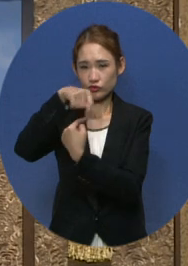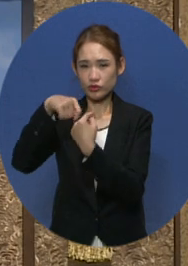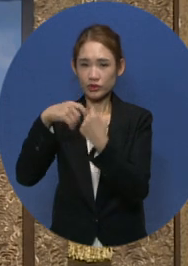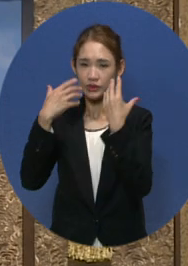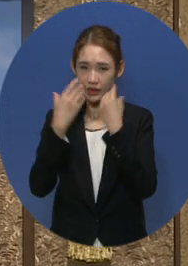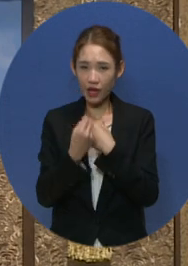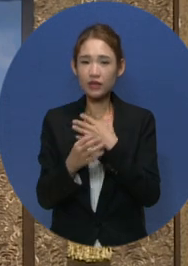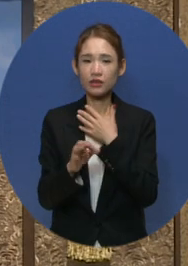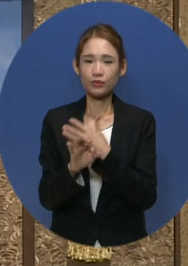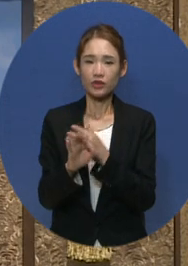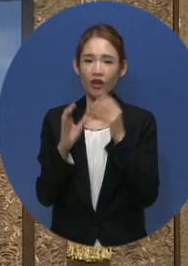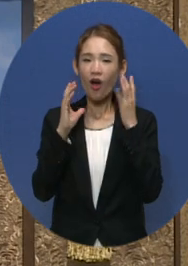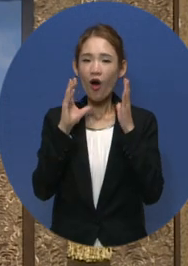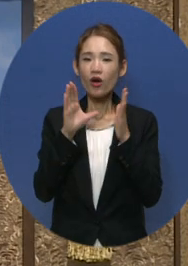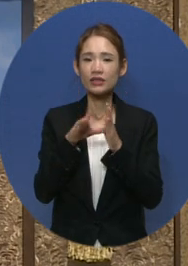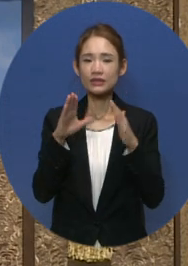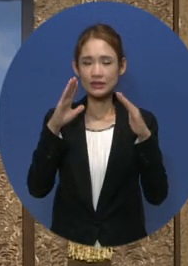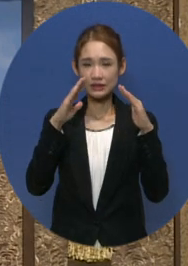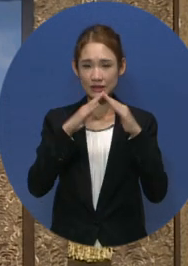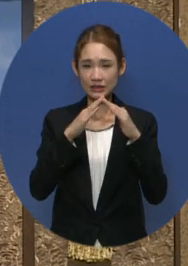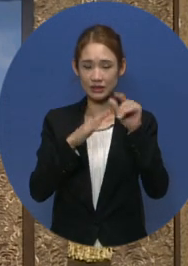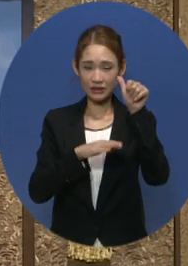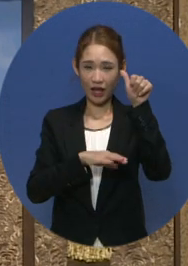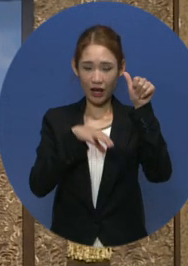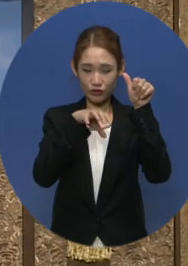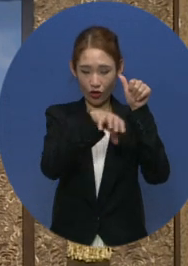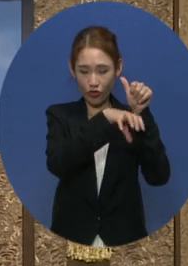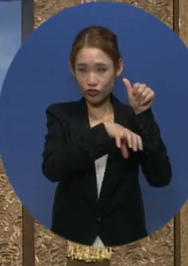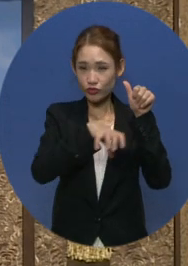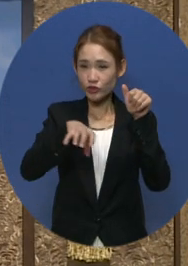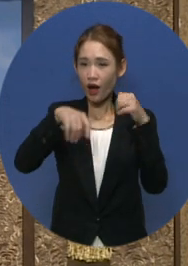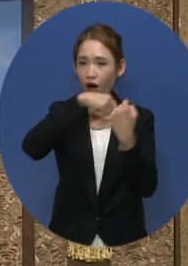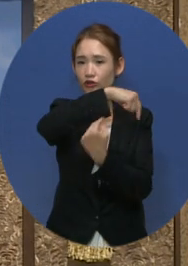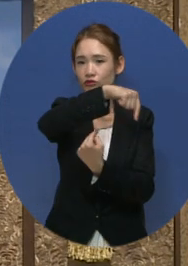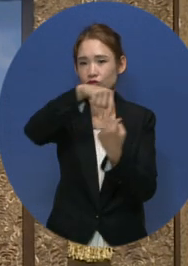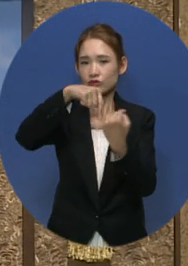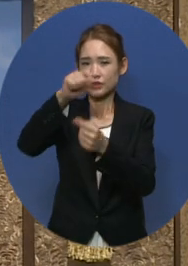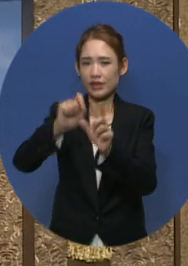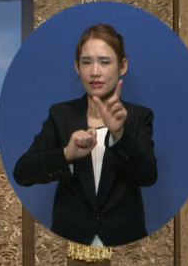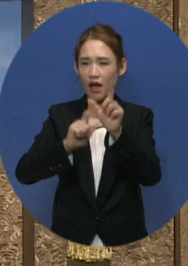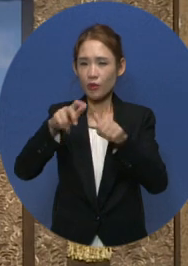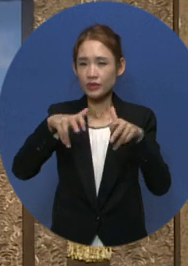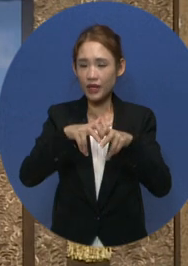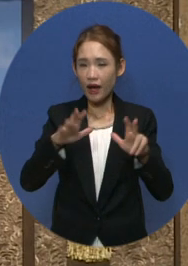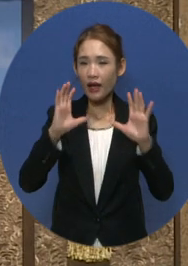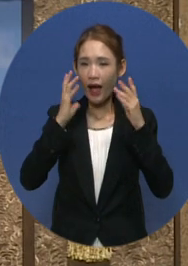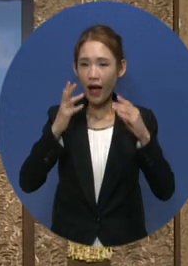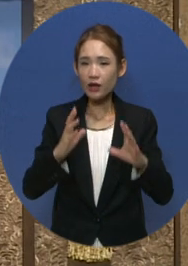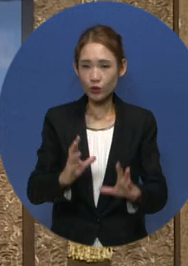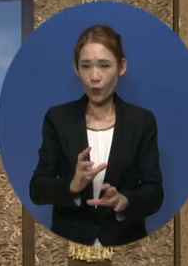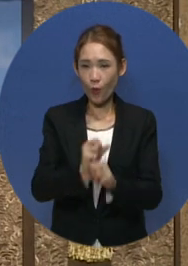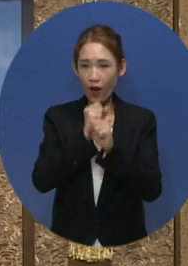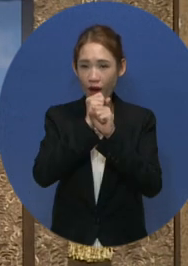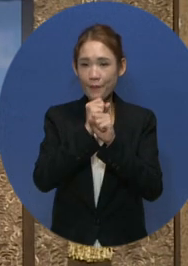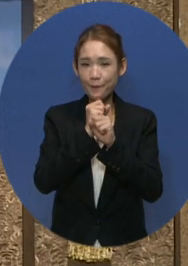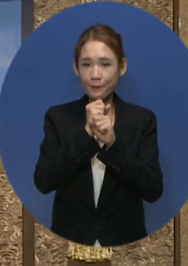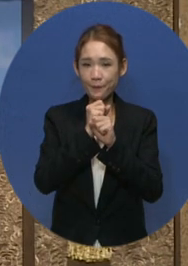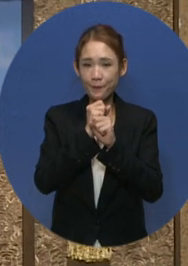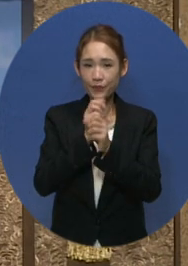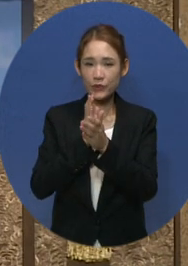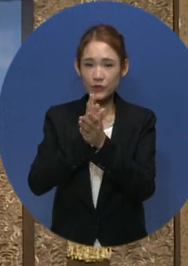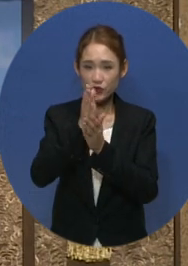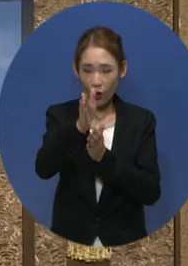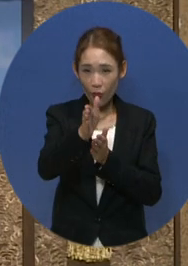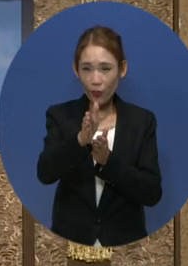들면 저희는 어린이집을 한 다섯 군데 운영하고 있는데요. 전부 장애 아동 통합 어린이집입니다. 장애 전담 어린이집